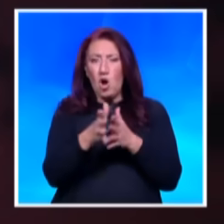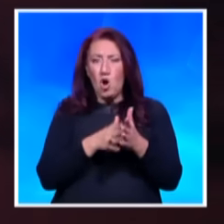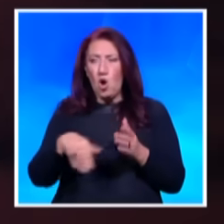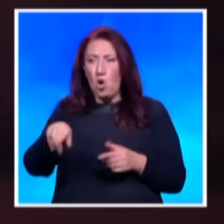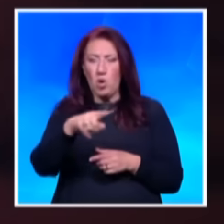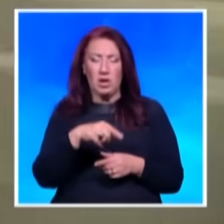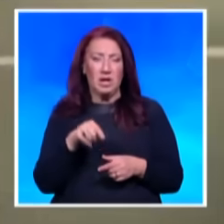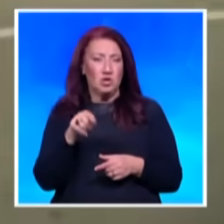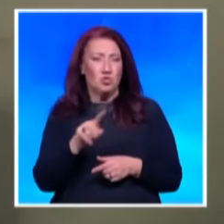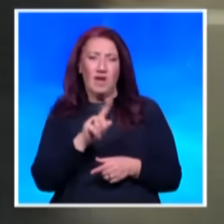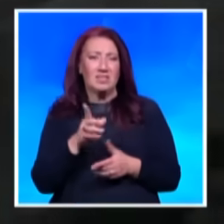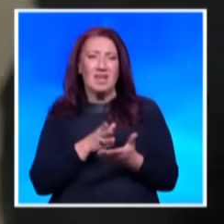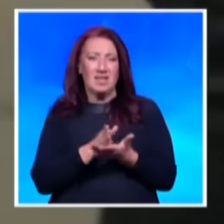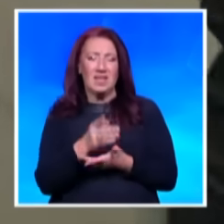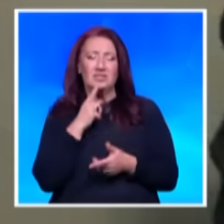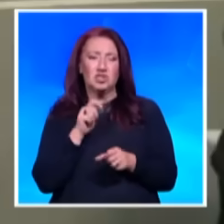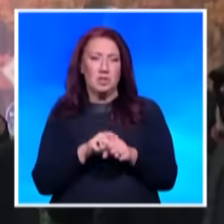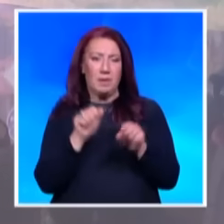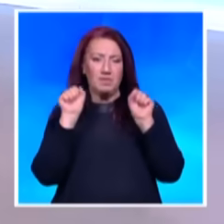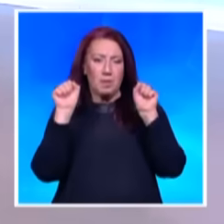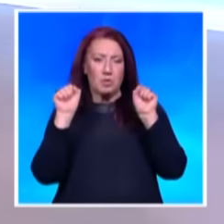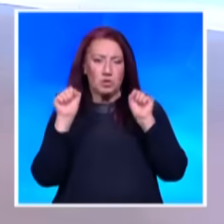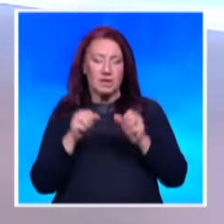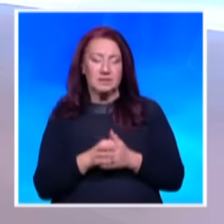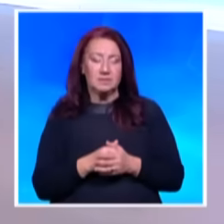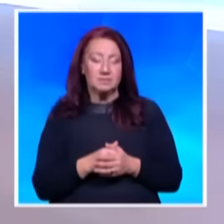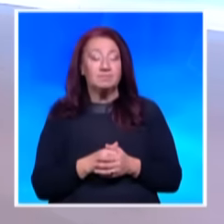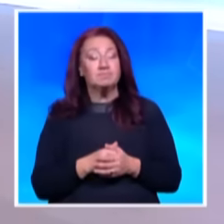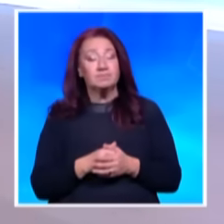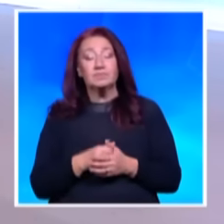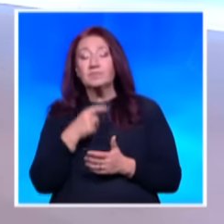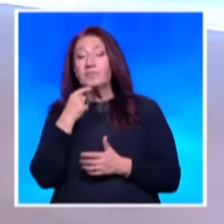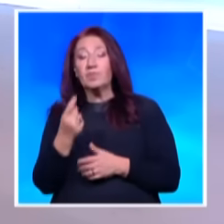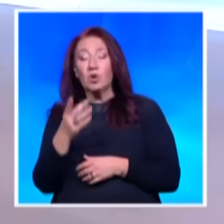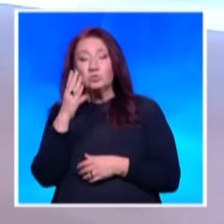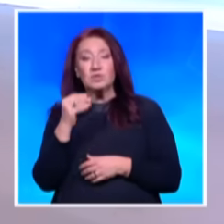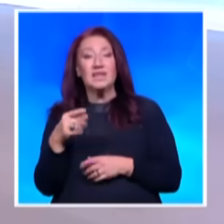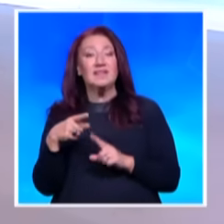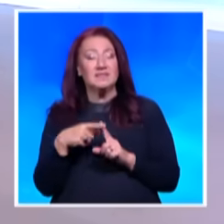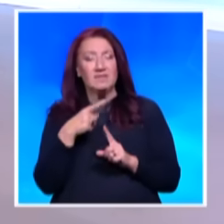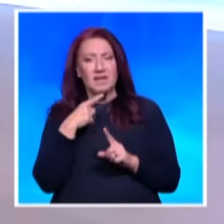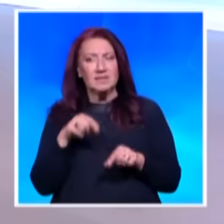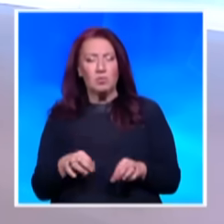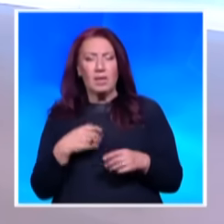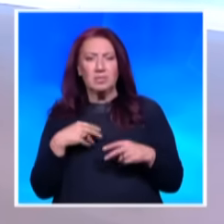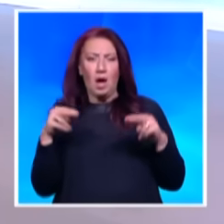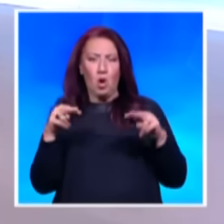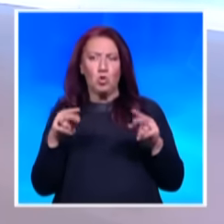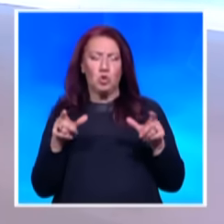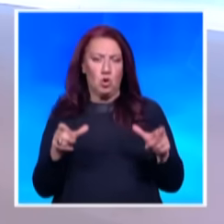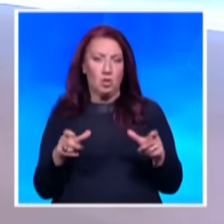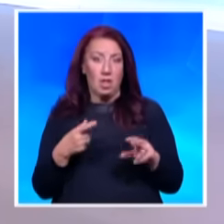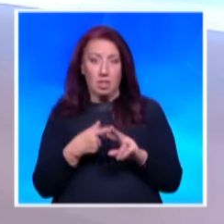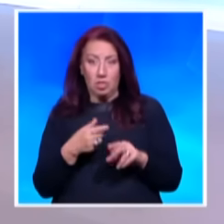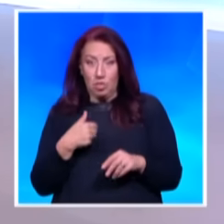Не е това начинът да се протестира. Господин Терзиев, вие казахте, че събитията към този момент са под контрол, но въпреки това нашите екипи показват